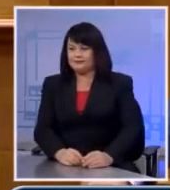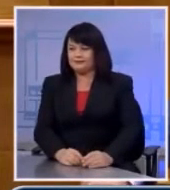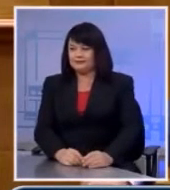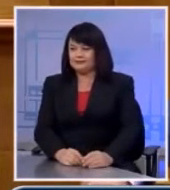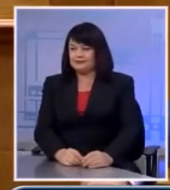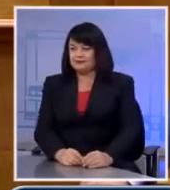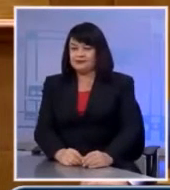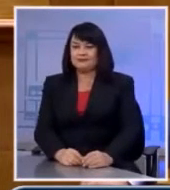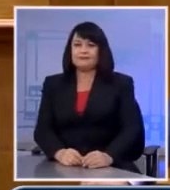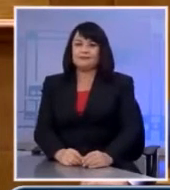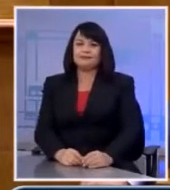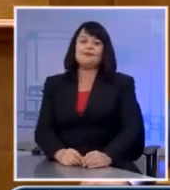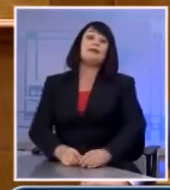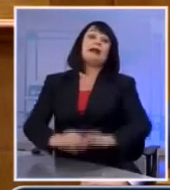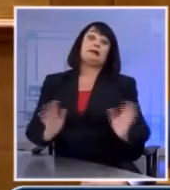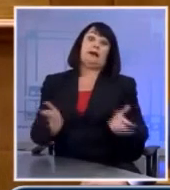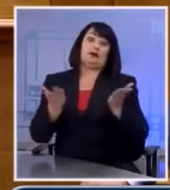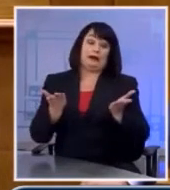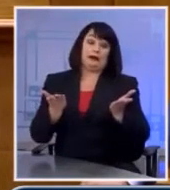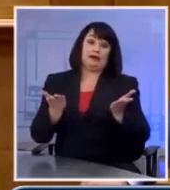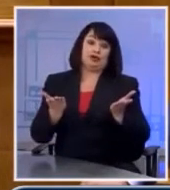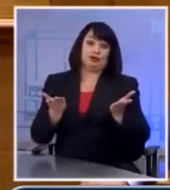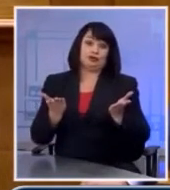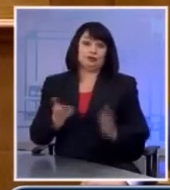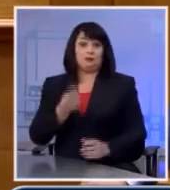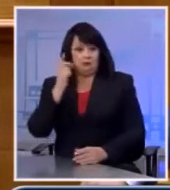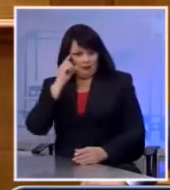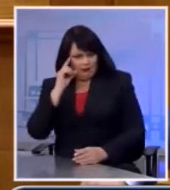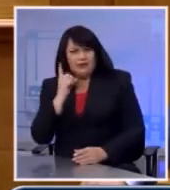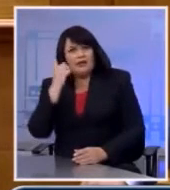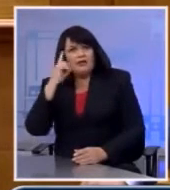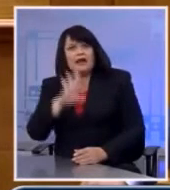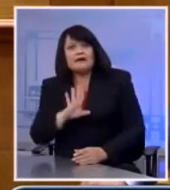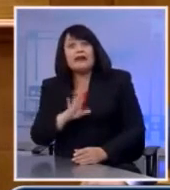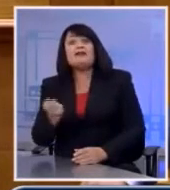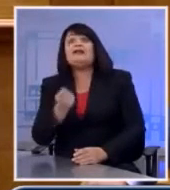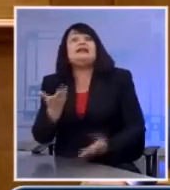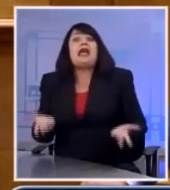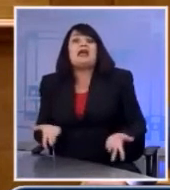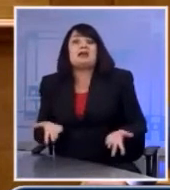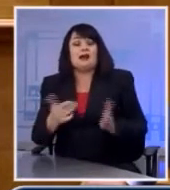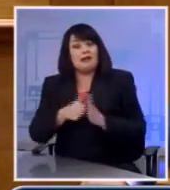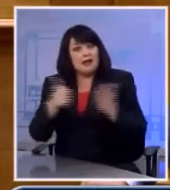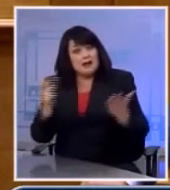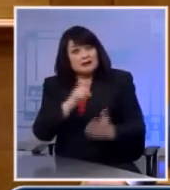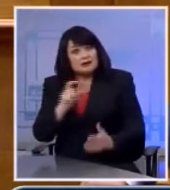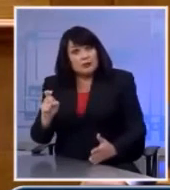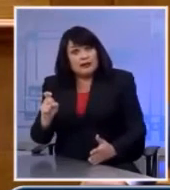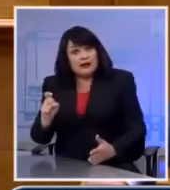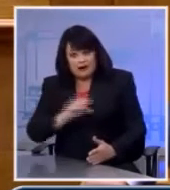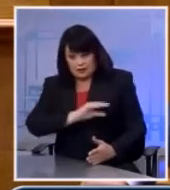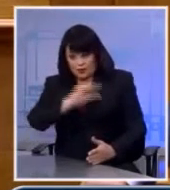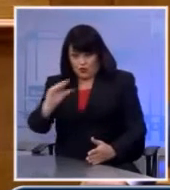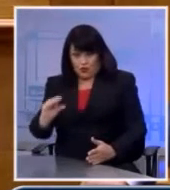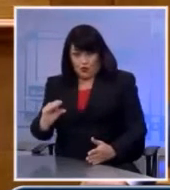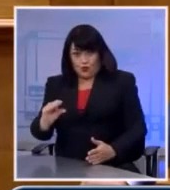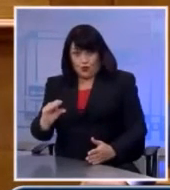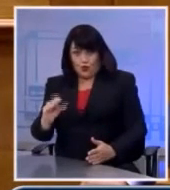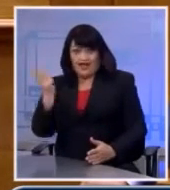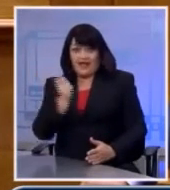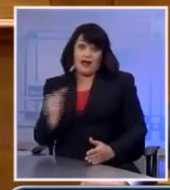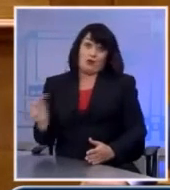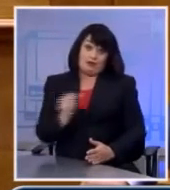Και εν πάση περιπτώσει, το θέμα δεν είναι αν τα πήρατε χαμπάρι. Το θέμα είναι τι έγινε με αυτά τα λεφτά. Τα δώσατε για την αποπληρωμή των δανείων